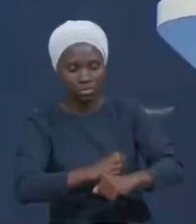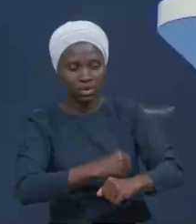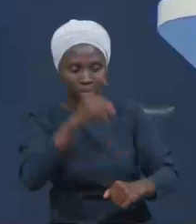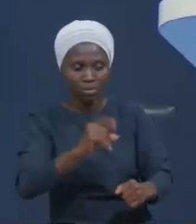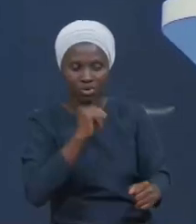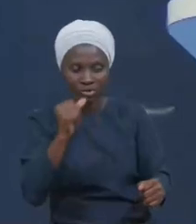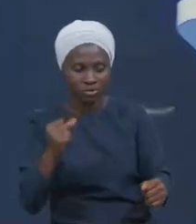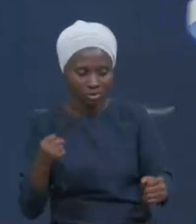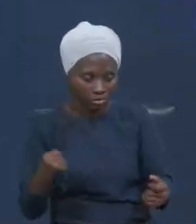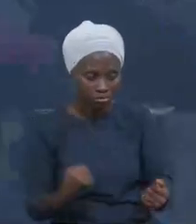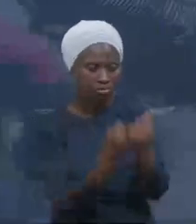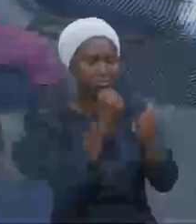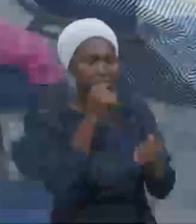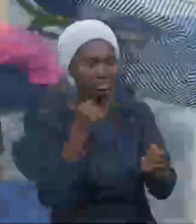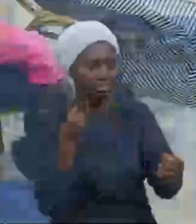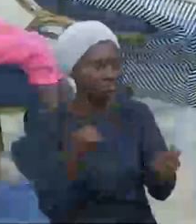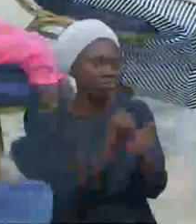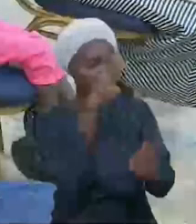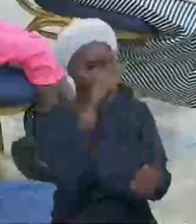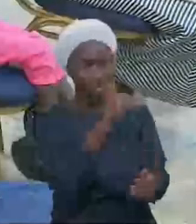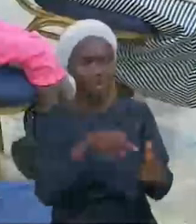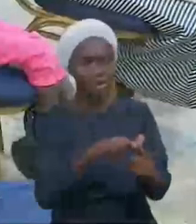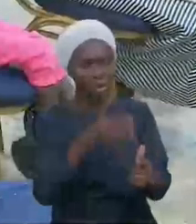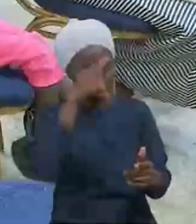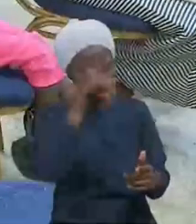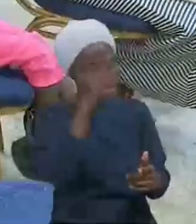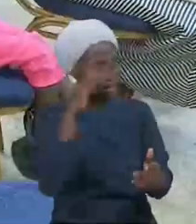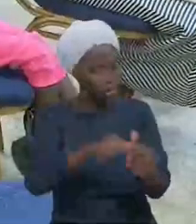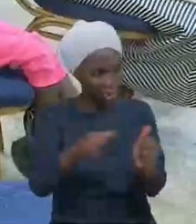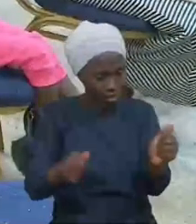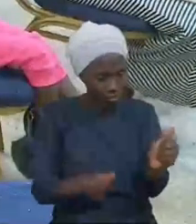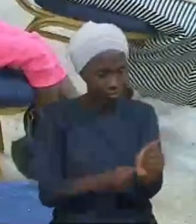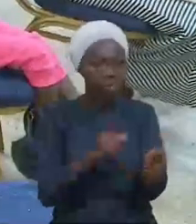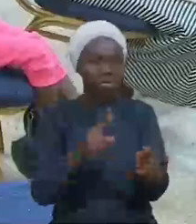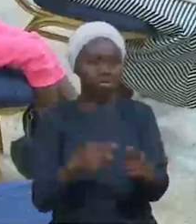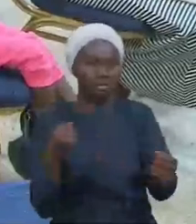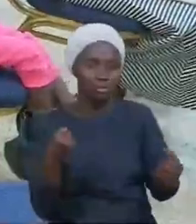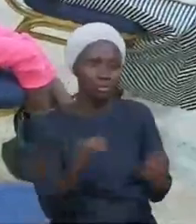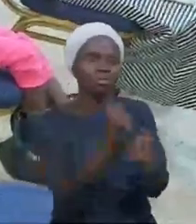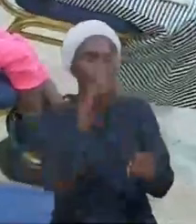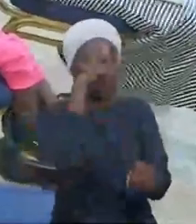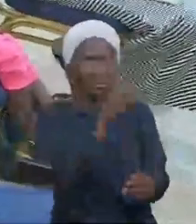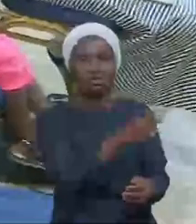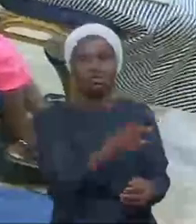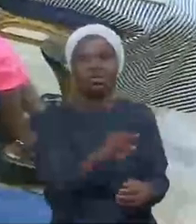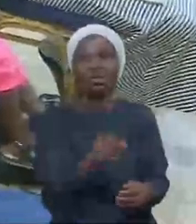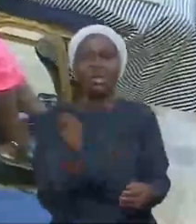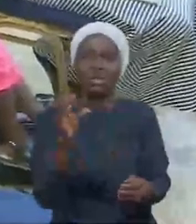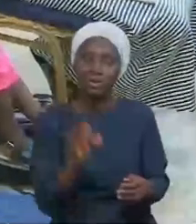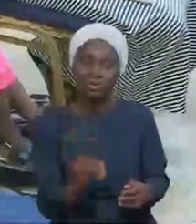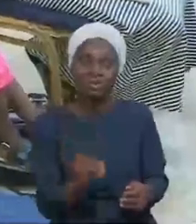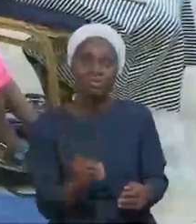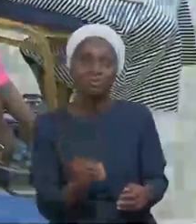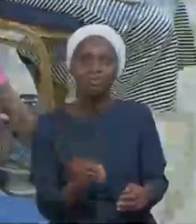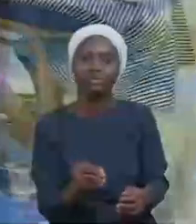de le cogner. Et donc, ils savaient, j'étais dans l'assemblée, dans le groupe, dans